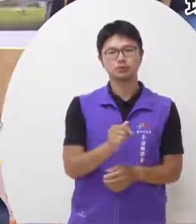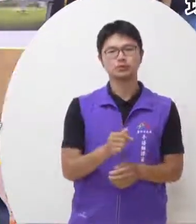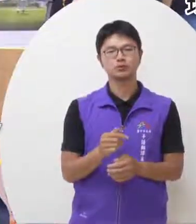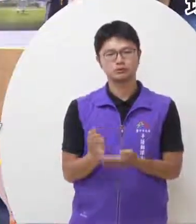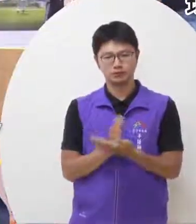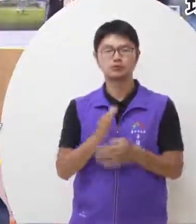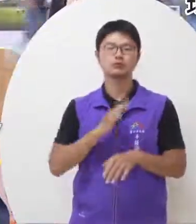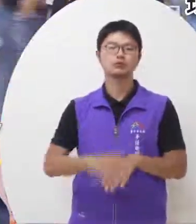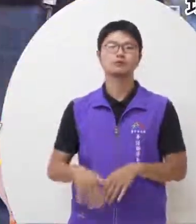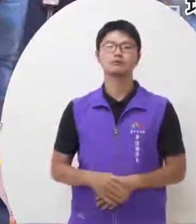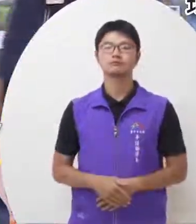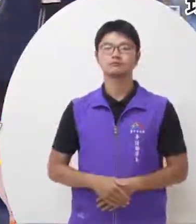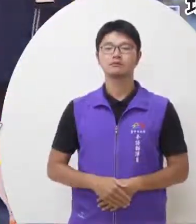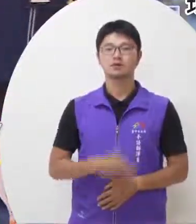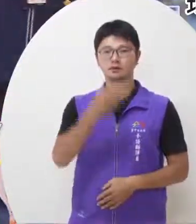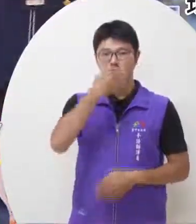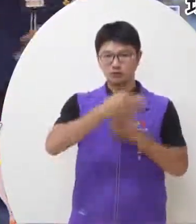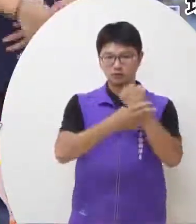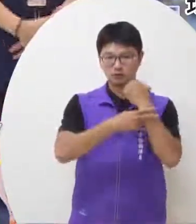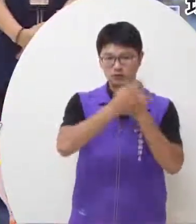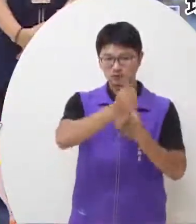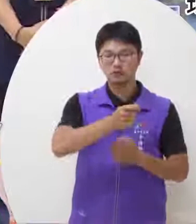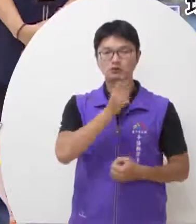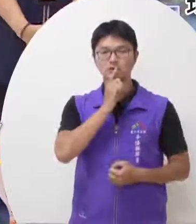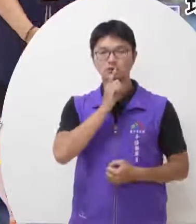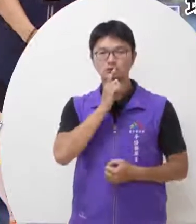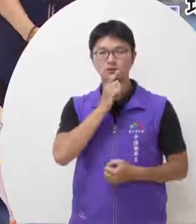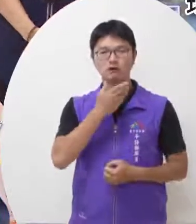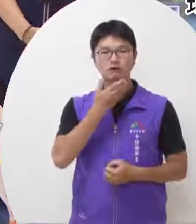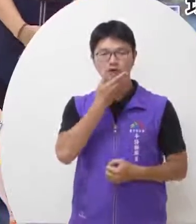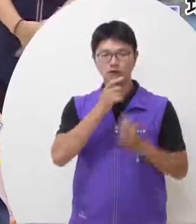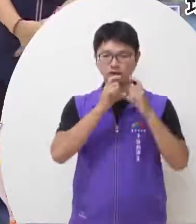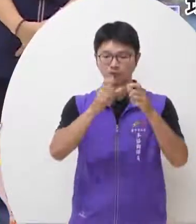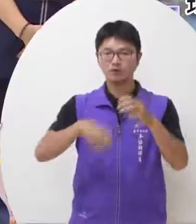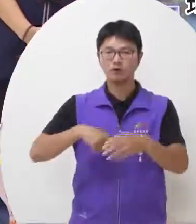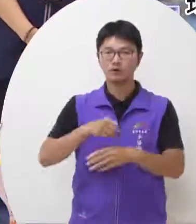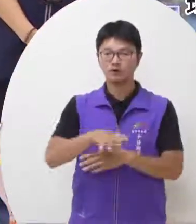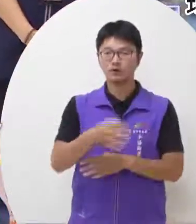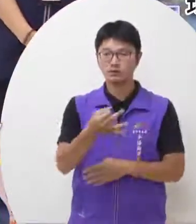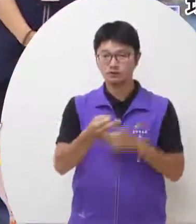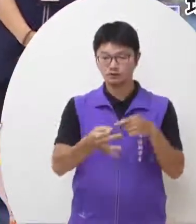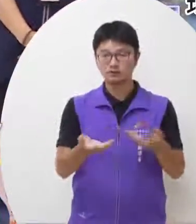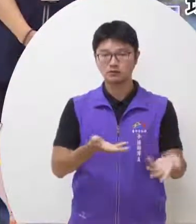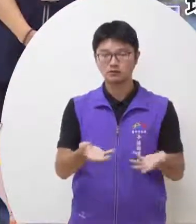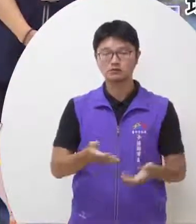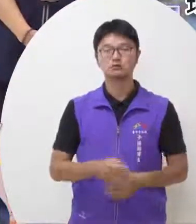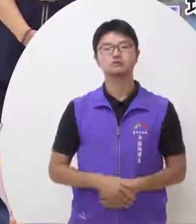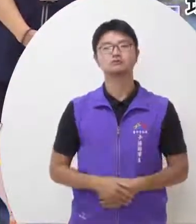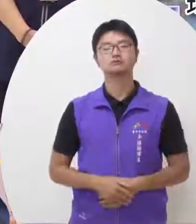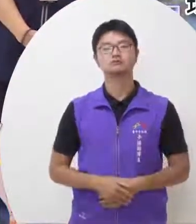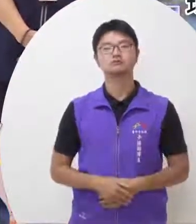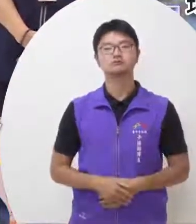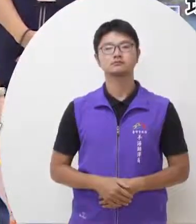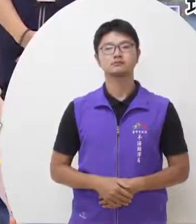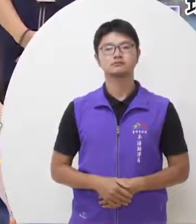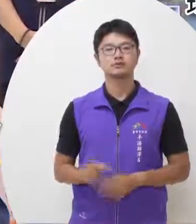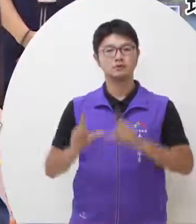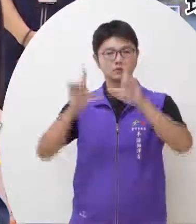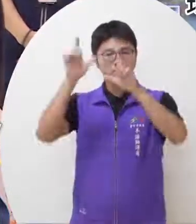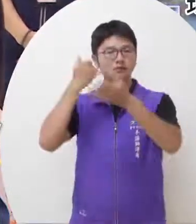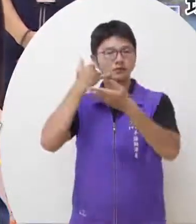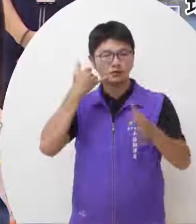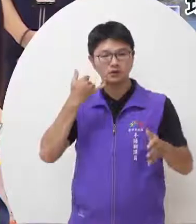长反映的那个回馈金的问题，我要稍微讲一下哈。我们东海火葬